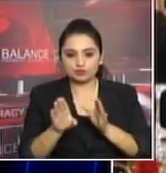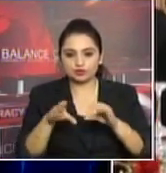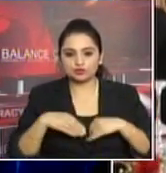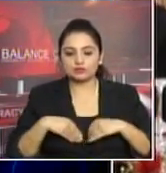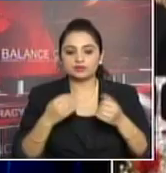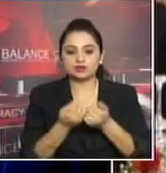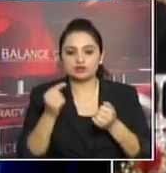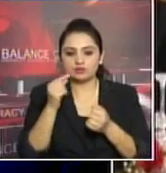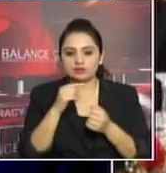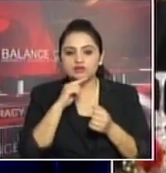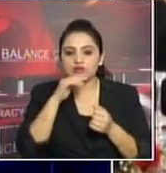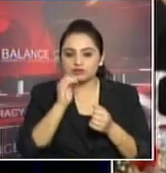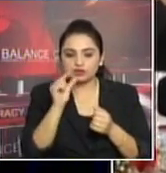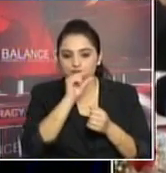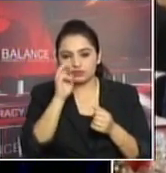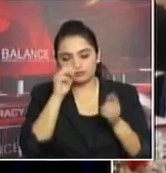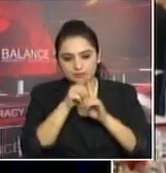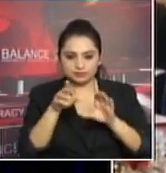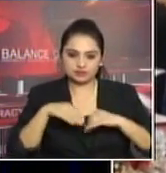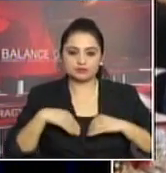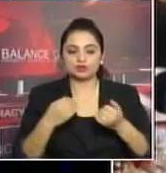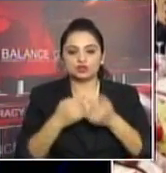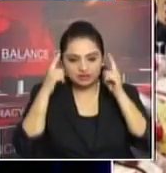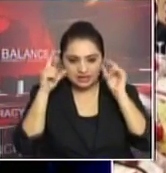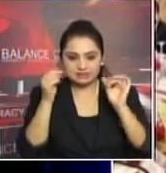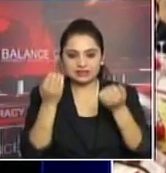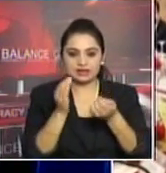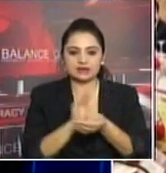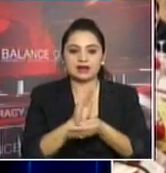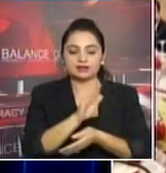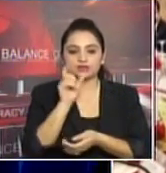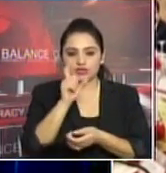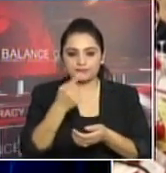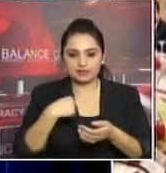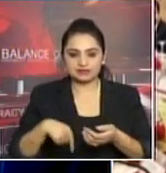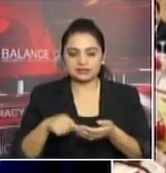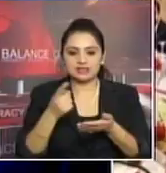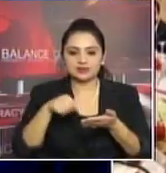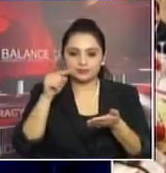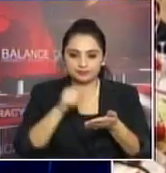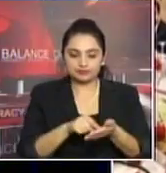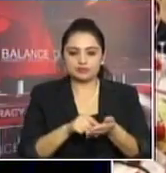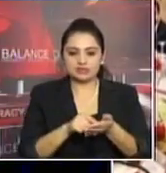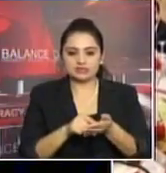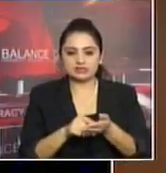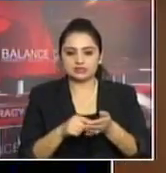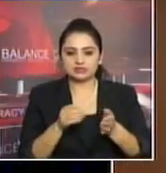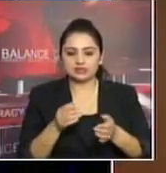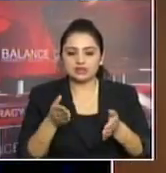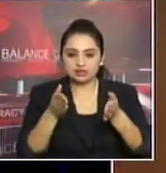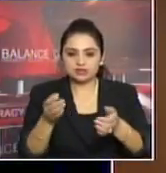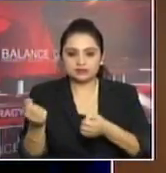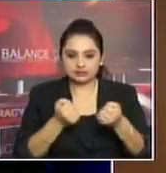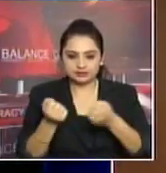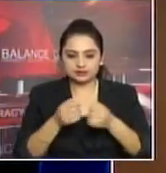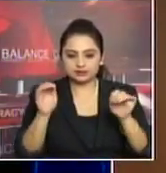नसकेका विषयमा पनि सहमति हुने आशा गरिएको छ। नेपाल र चीन बीच ट्रान्जिट ट्रान्जिट तथा पारवहन सम्झौताको प्रोटोकल हस्ताक्षर